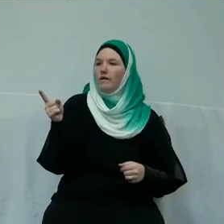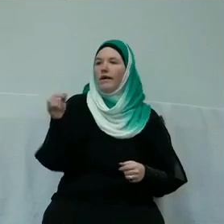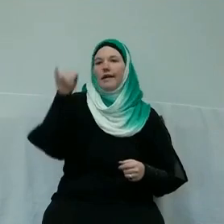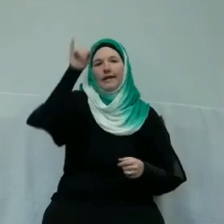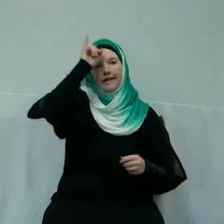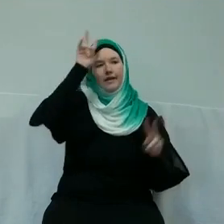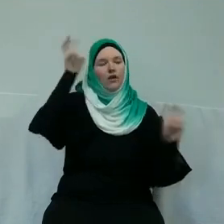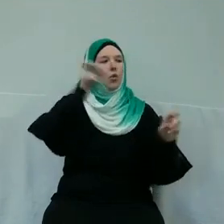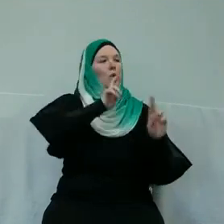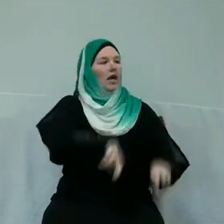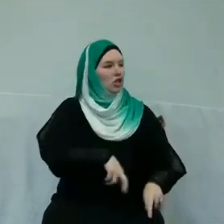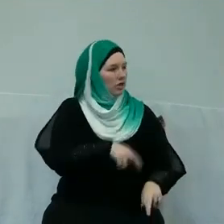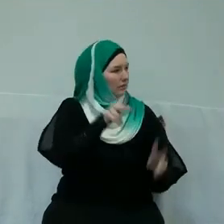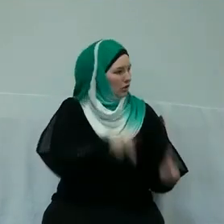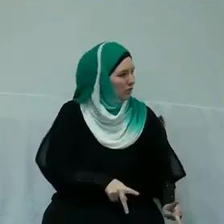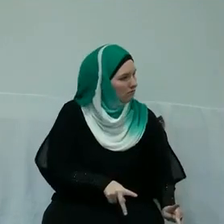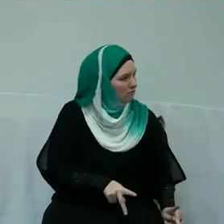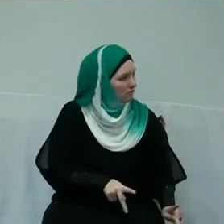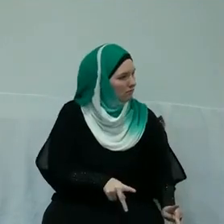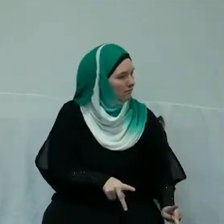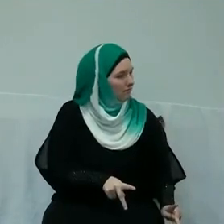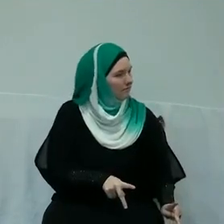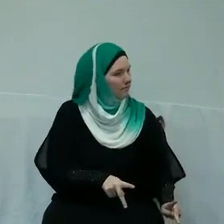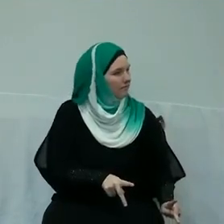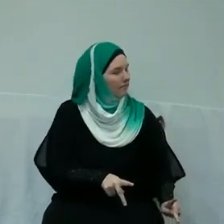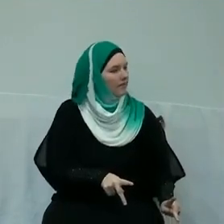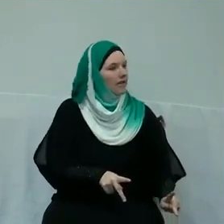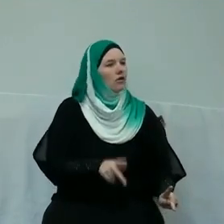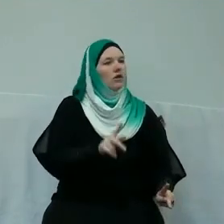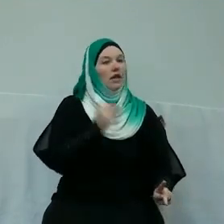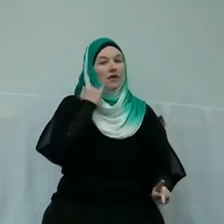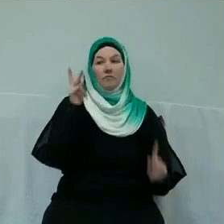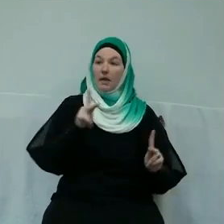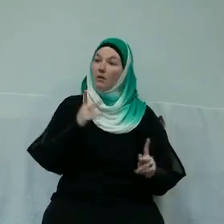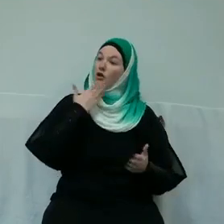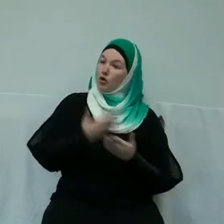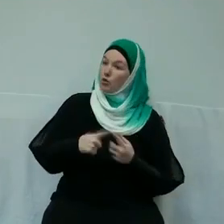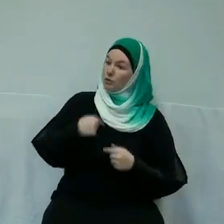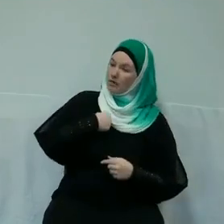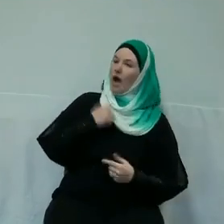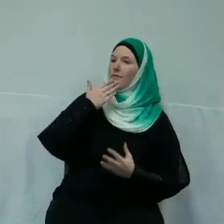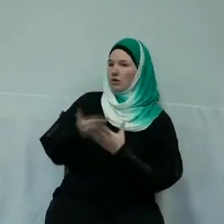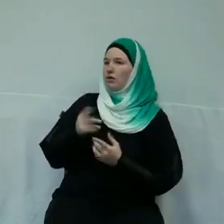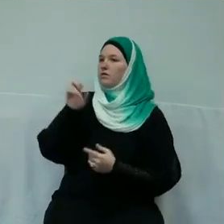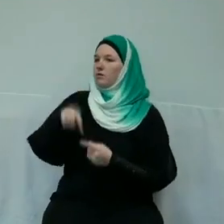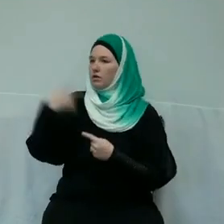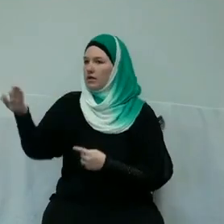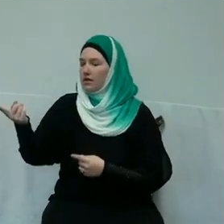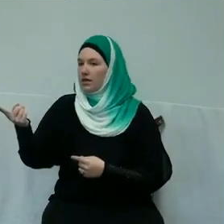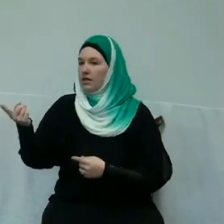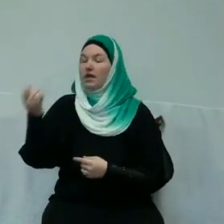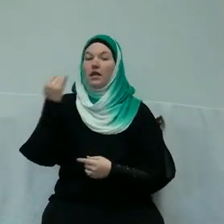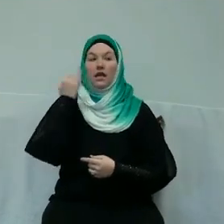person. يقول إن أحسن الناس أحسنت. If people are good to me, I'm going to be good to them.